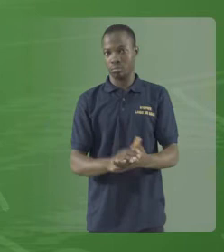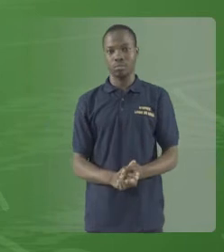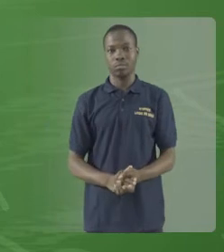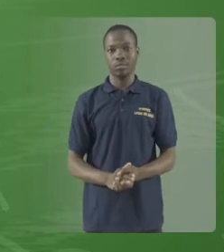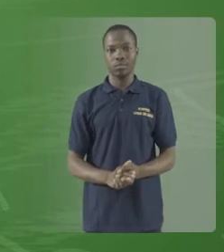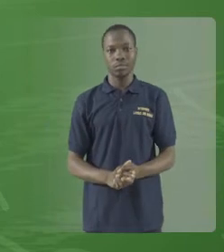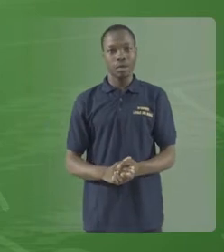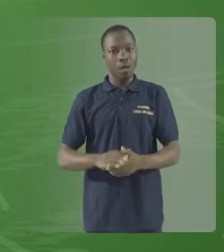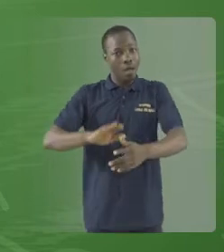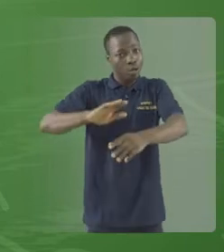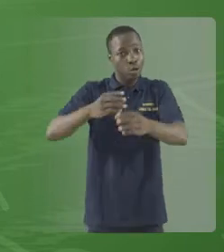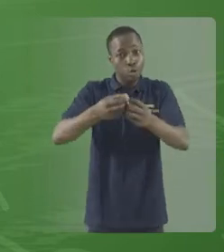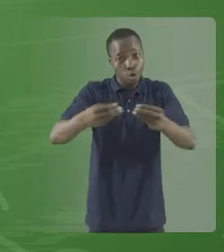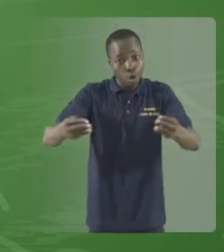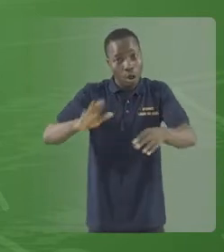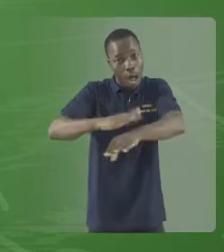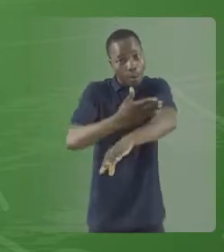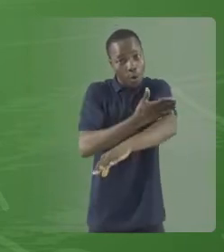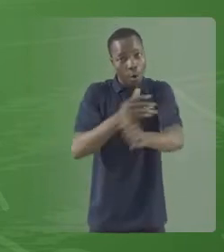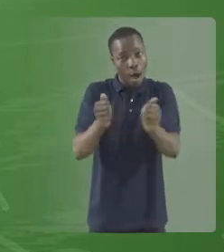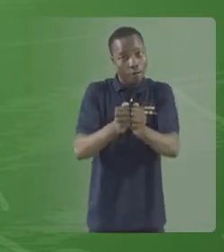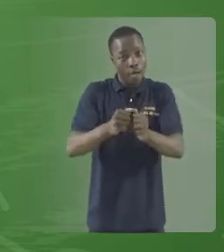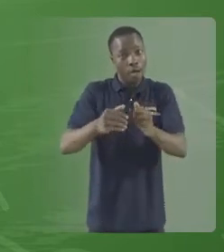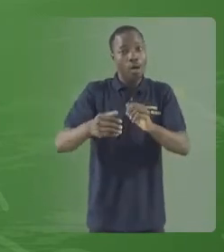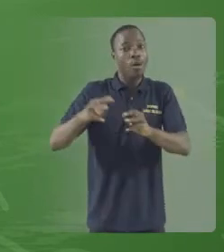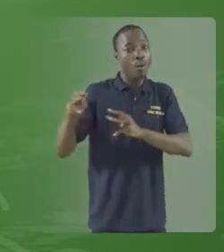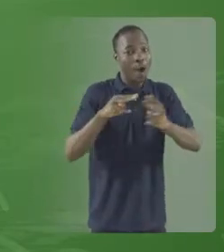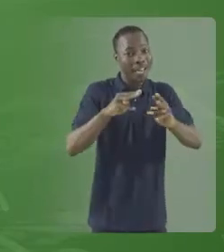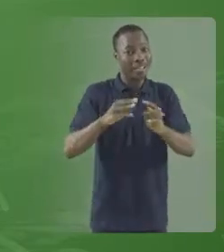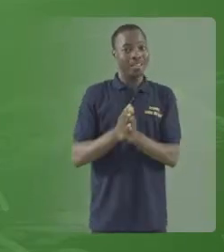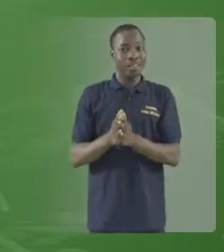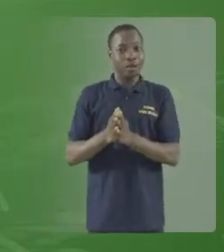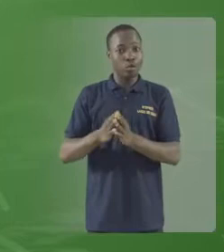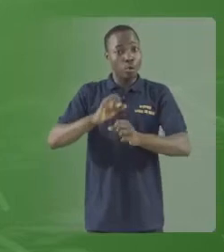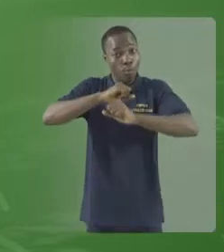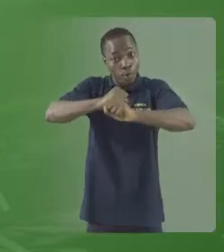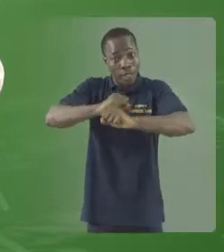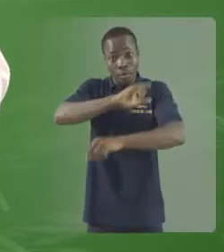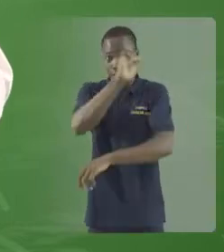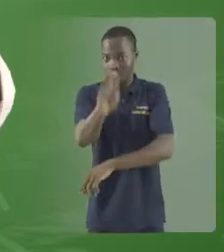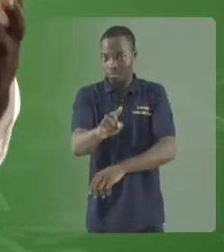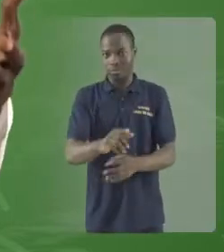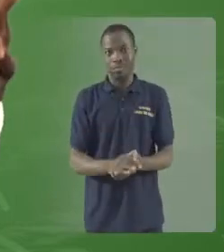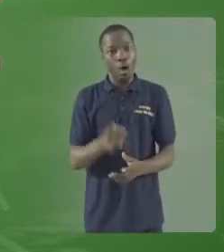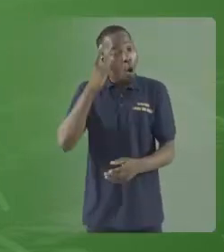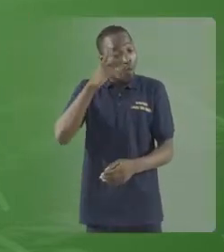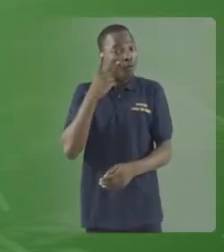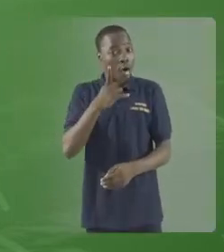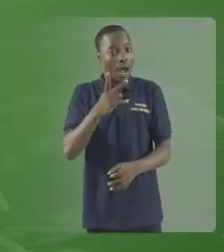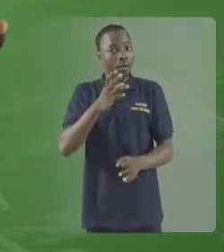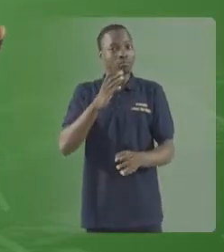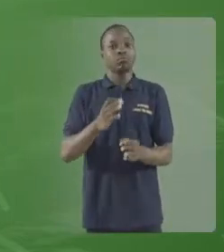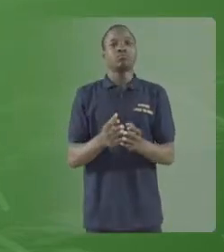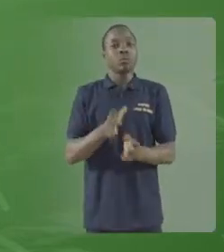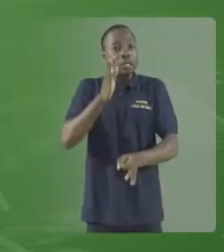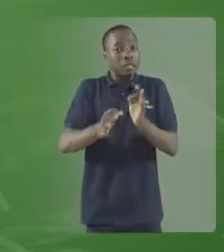moyens de protection ?» Pour vérifier cette hypothèse, nous allons exploiter